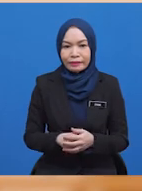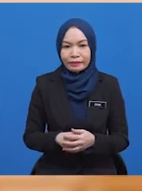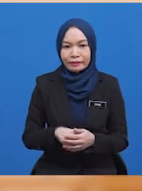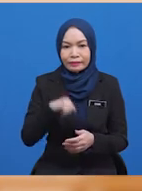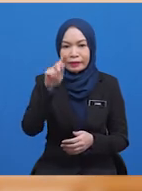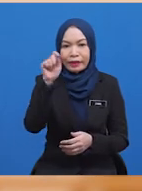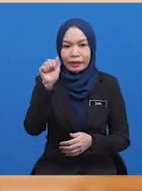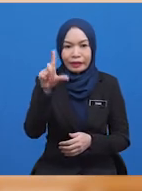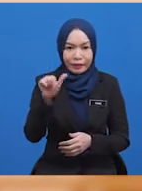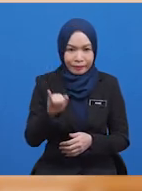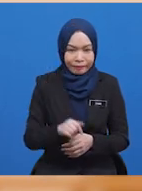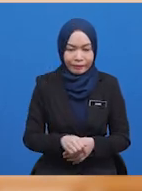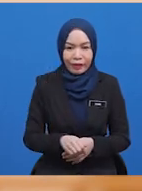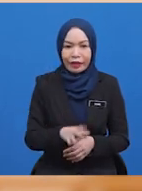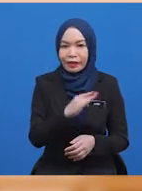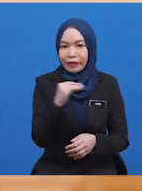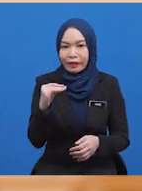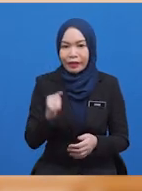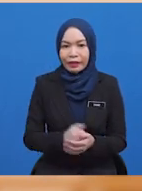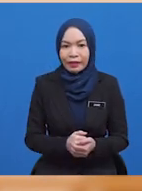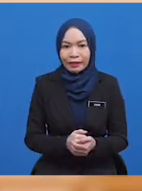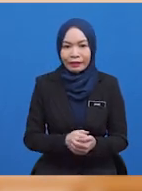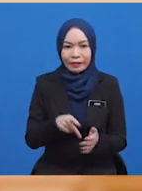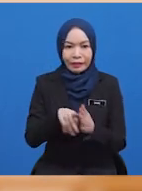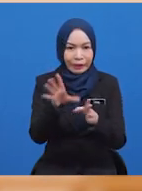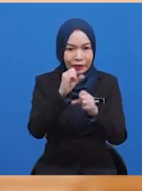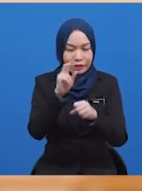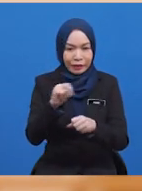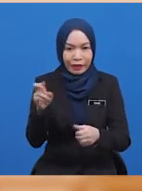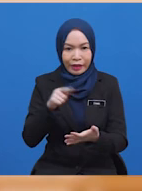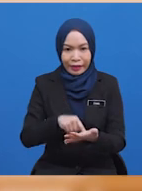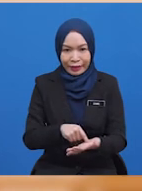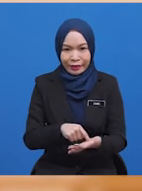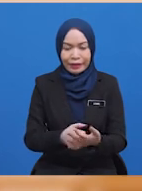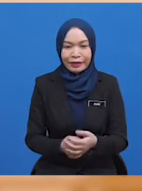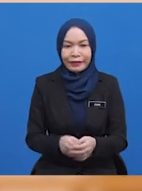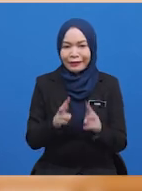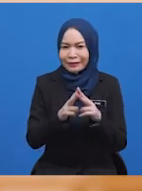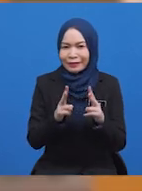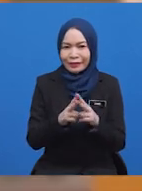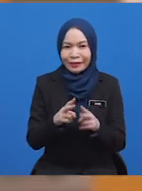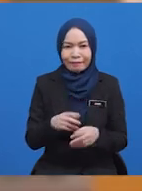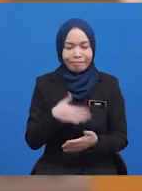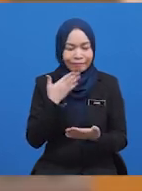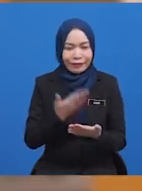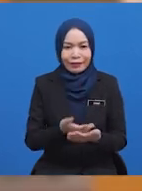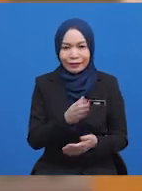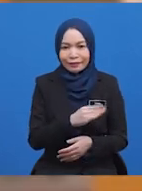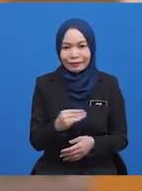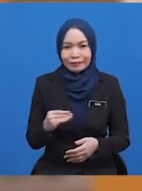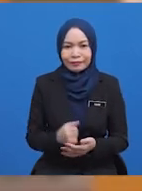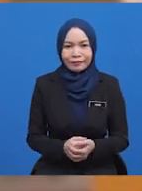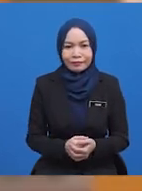sesungguhnya pencapaian yang amat membanggakan ini haruslah kita hargai chegou